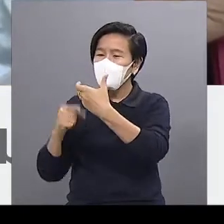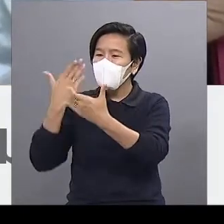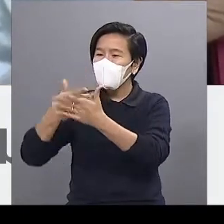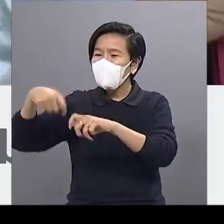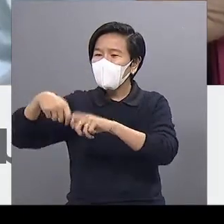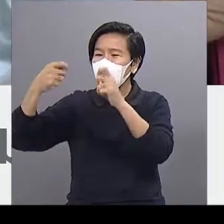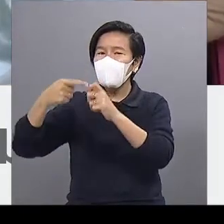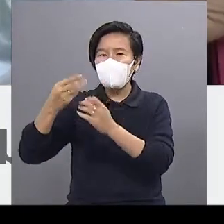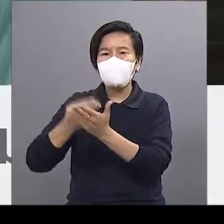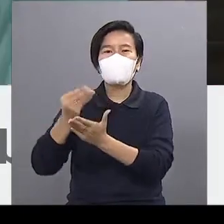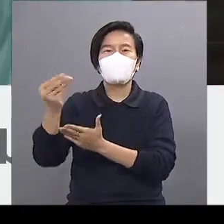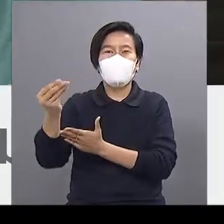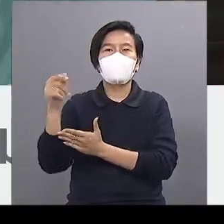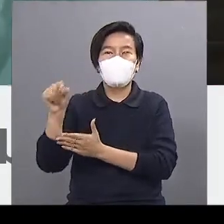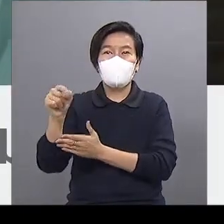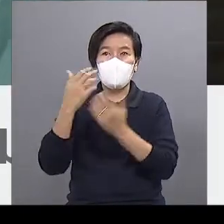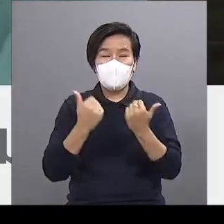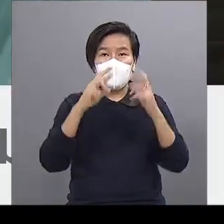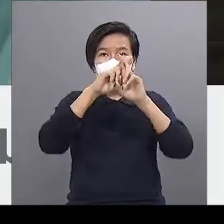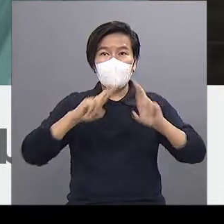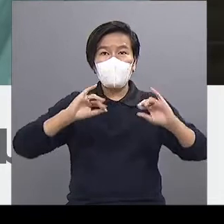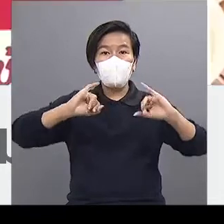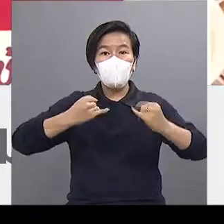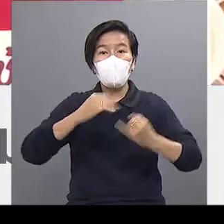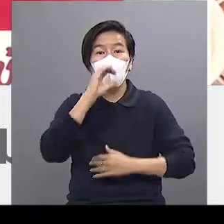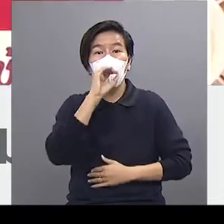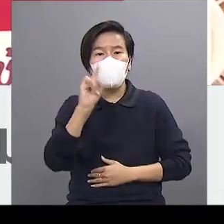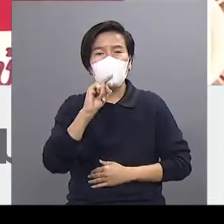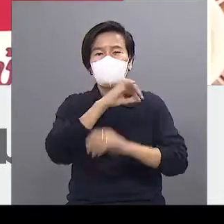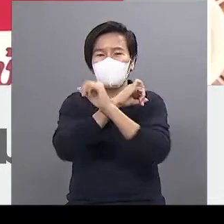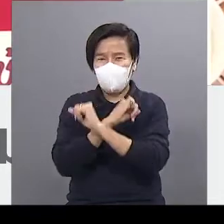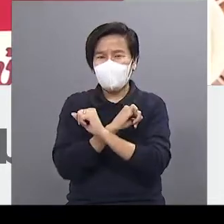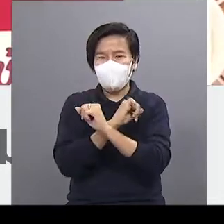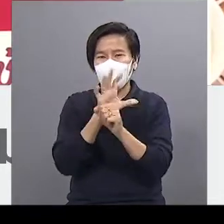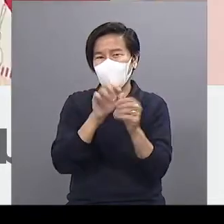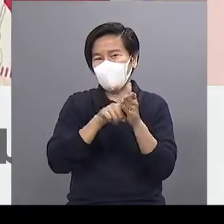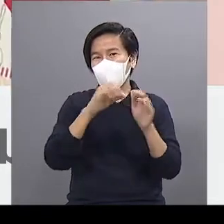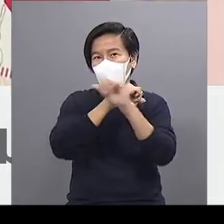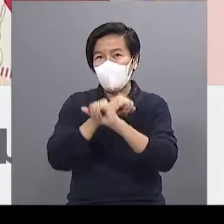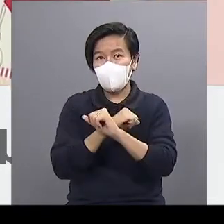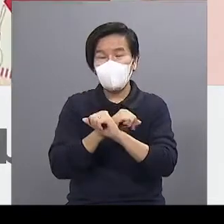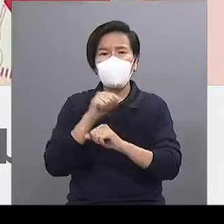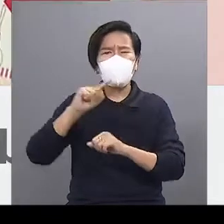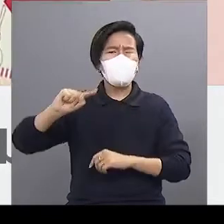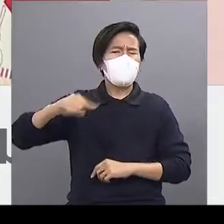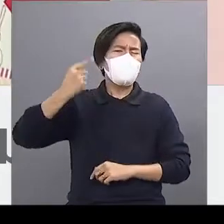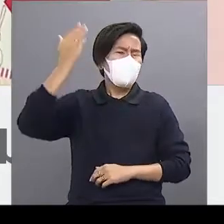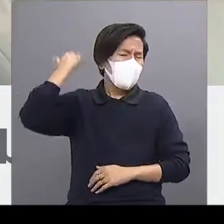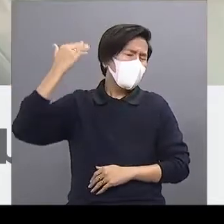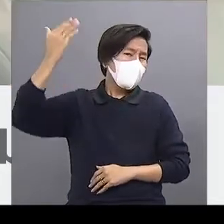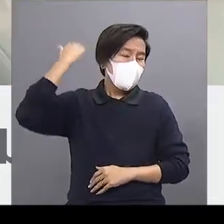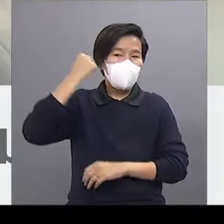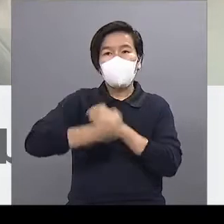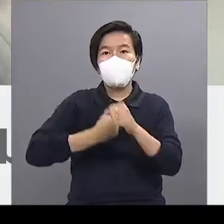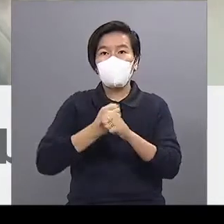เดชนะสิโรรสเจ้าของร้านบอกว่าเดิมแม่ทำไอศครีมขายตั้งแต่ปี 2518โดยมีเป้าหมายให้คน